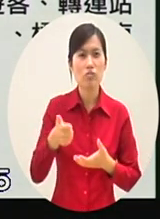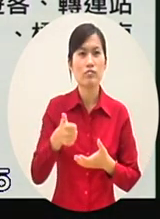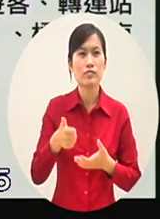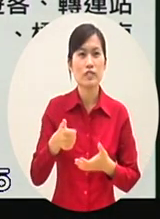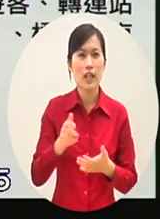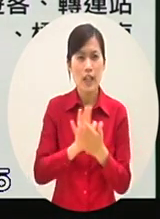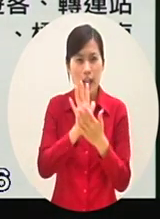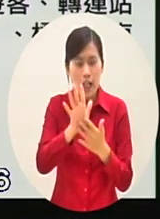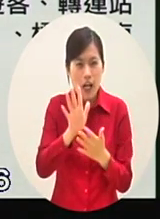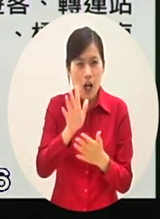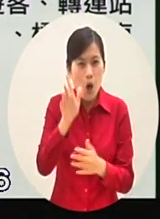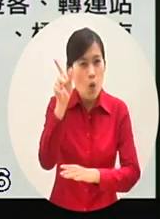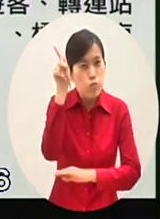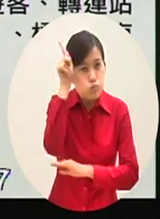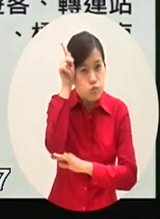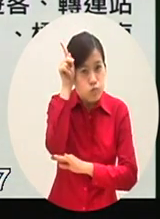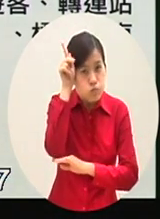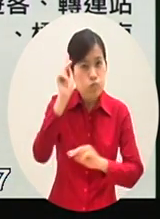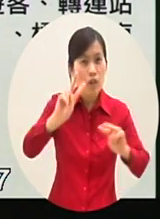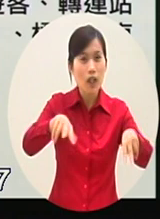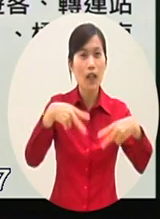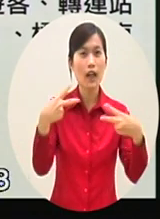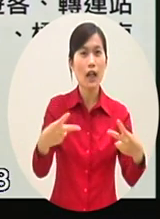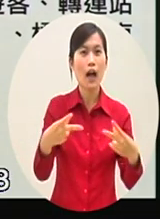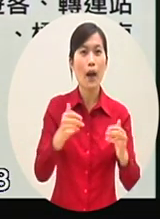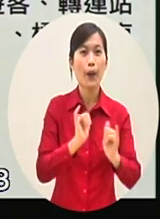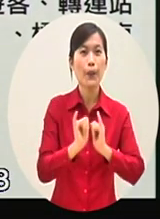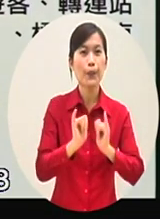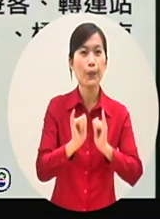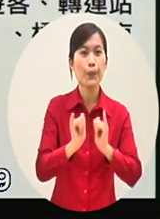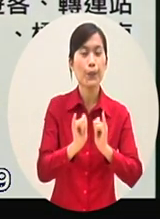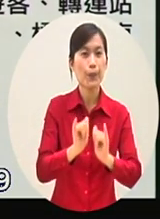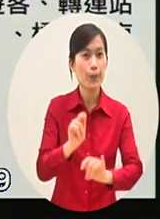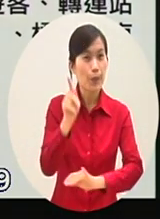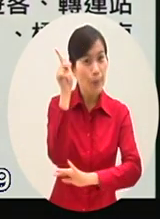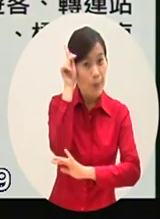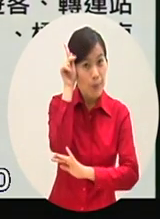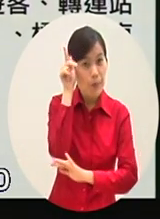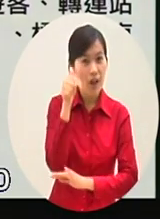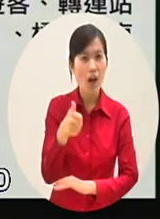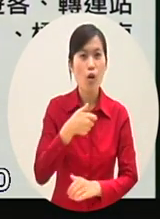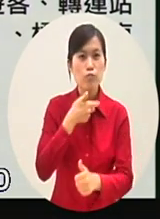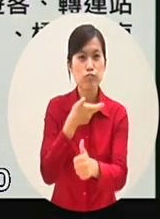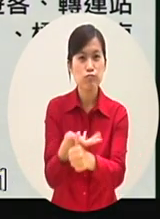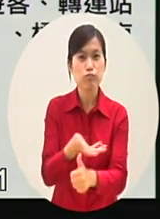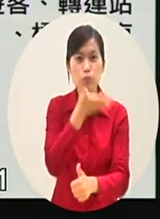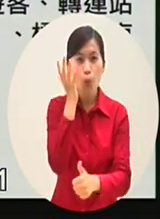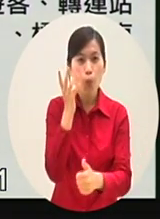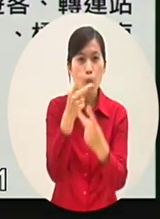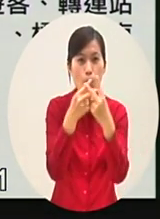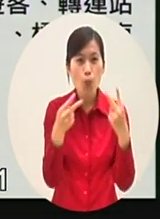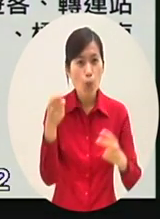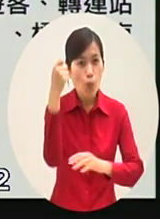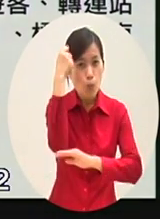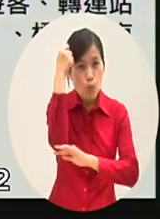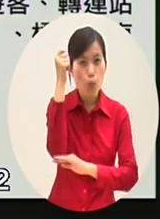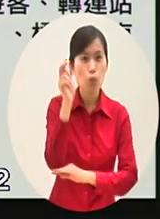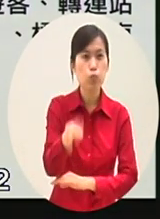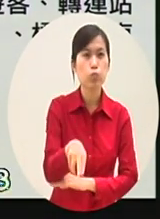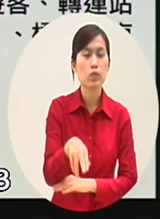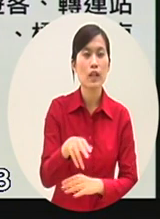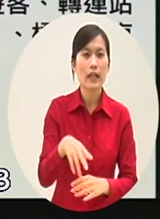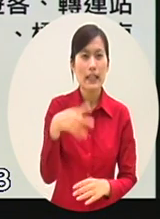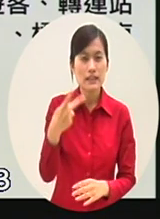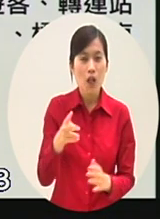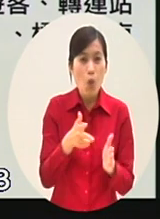成民宿，吼可以提供游客住宿。然后我们的那个火车站往来的游